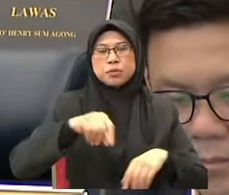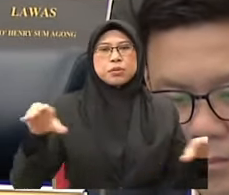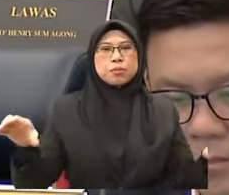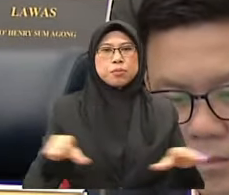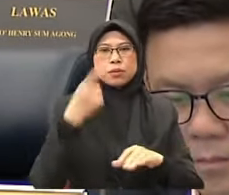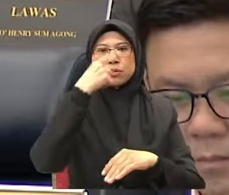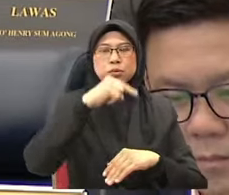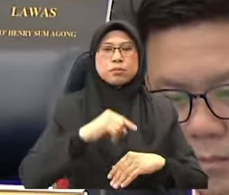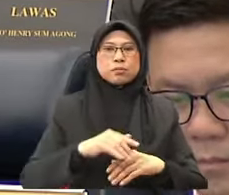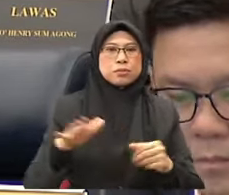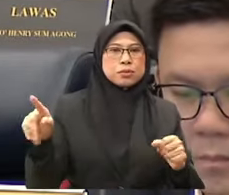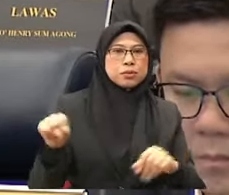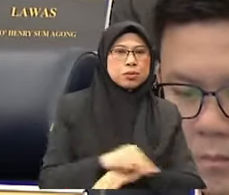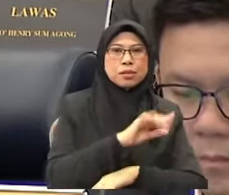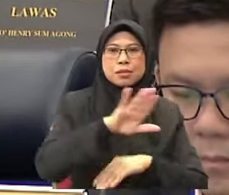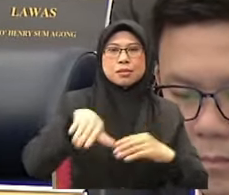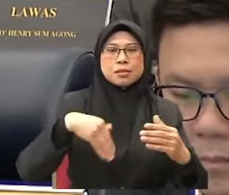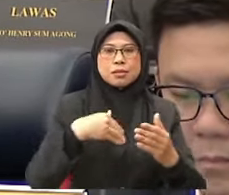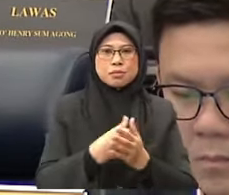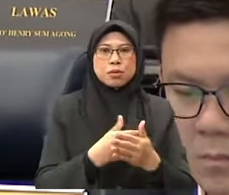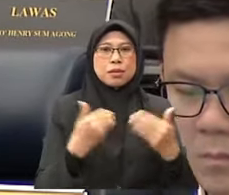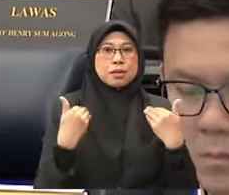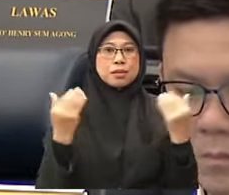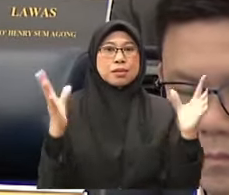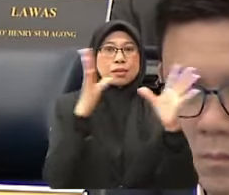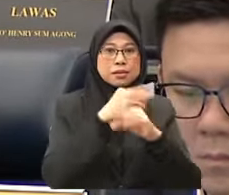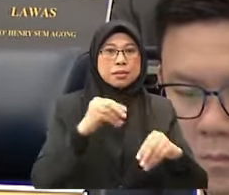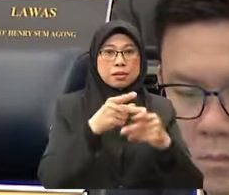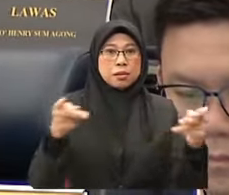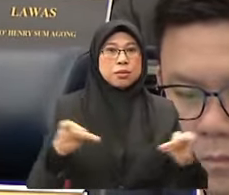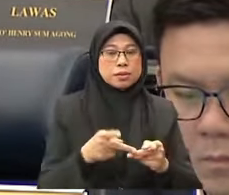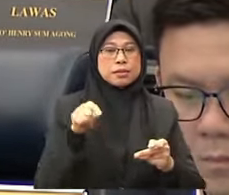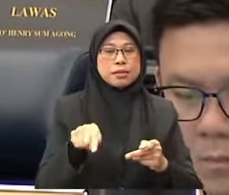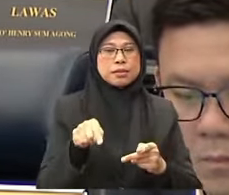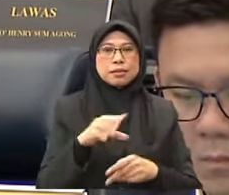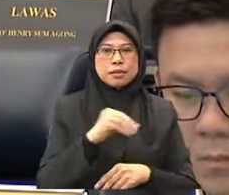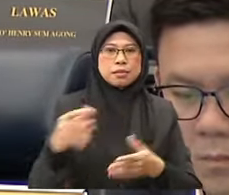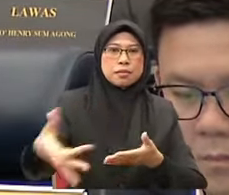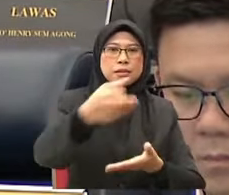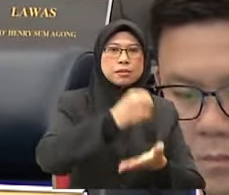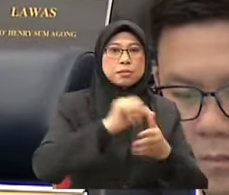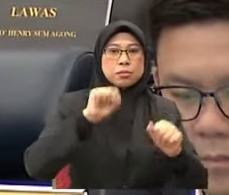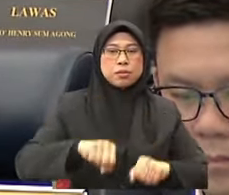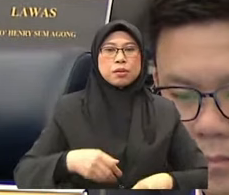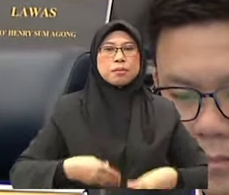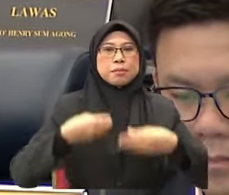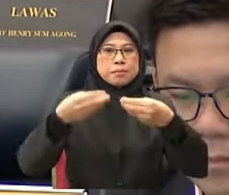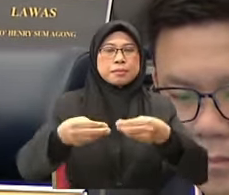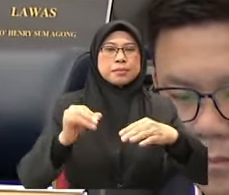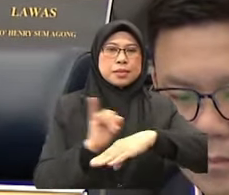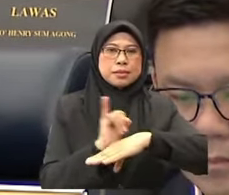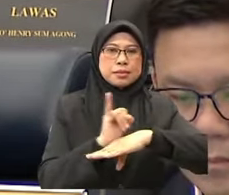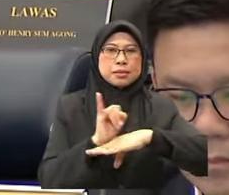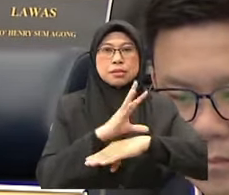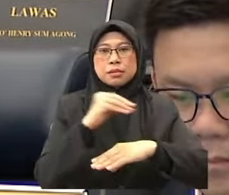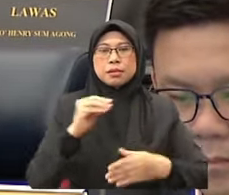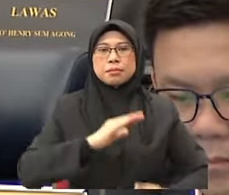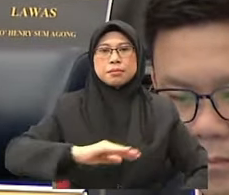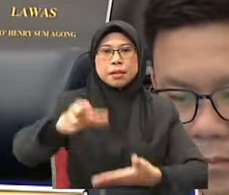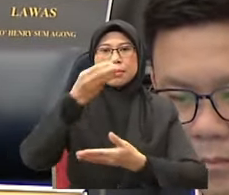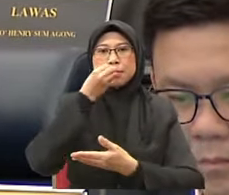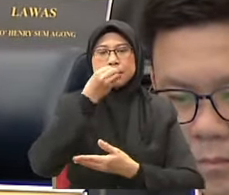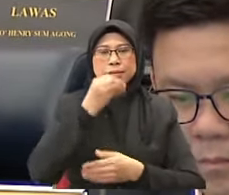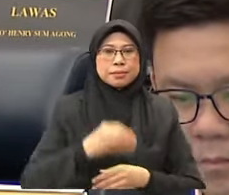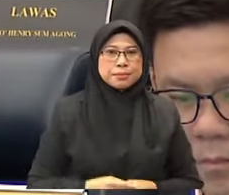bagi mengoptimumkan potensi setiap ada di kawasan Mas Gading agar hasilnya nanti dapat jadi penyumbang kepada industri serta bekalan makanan